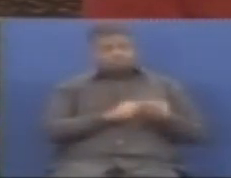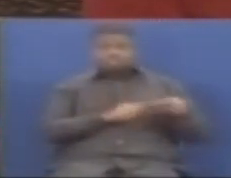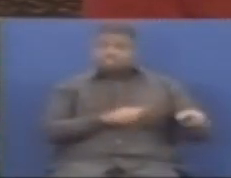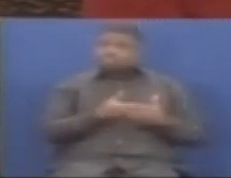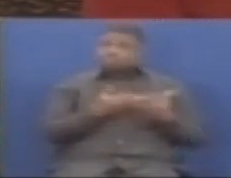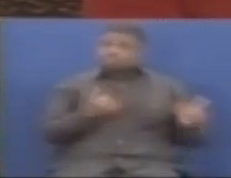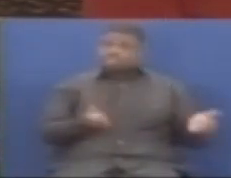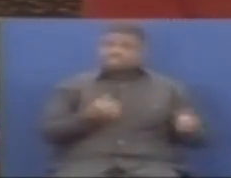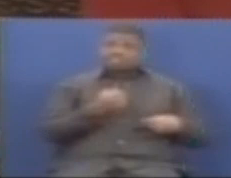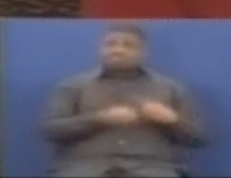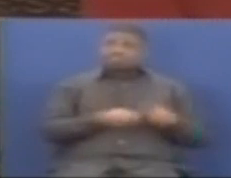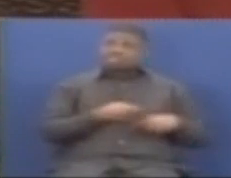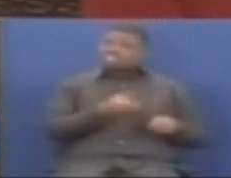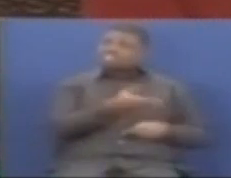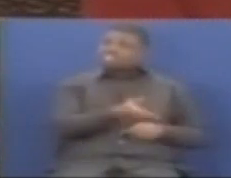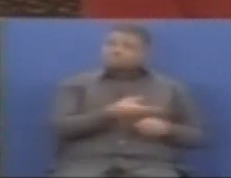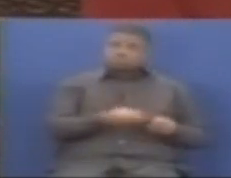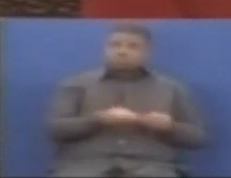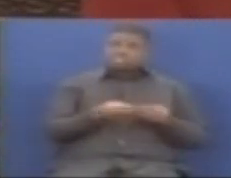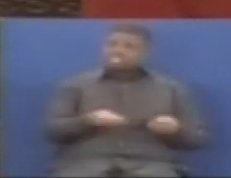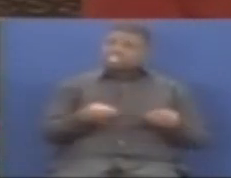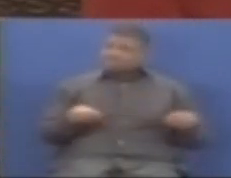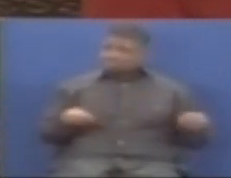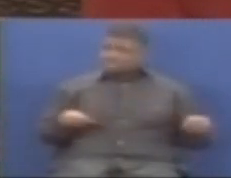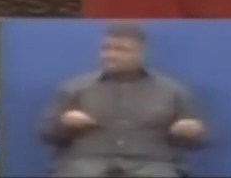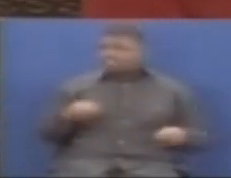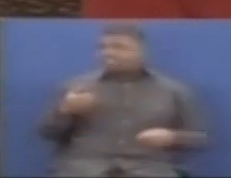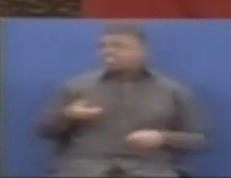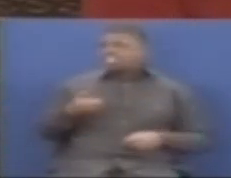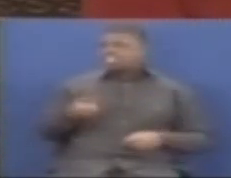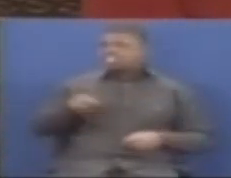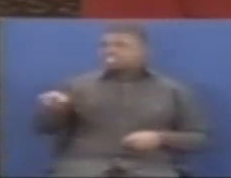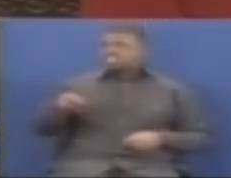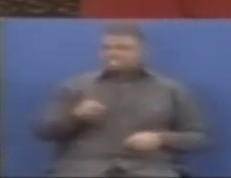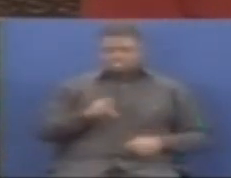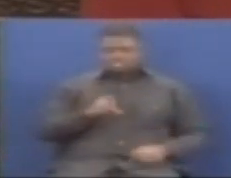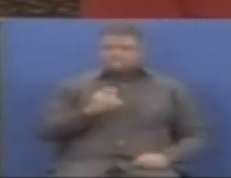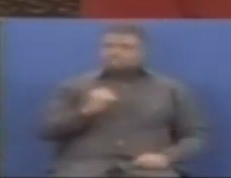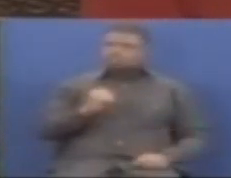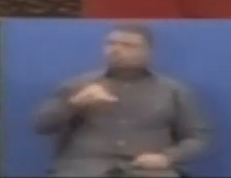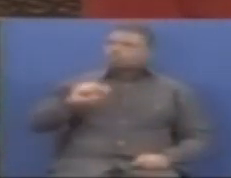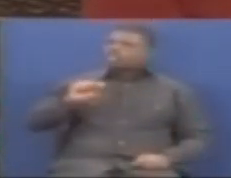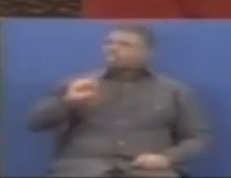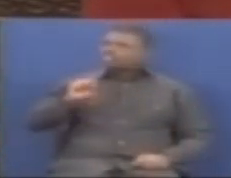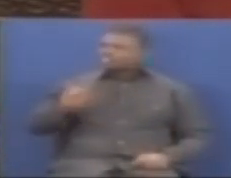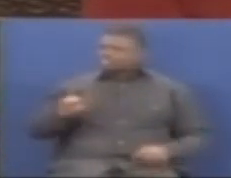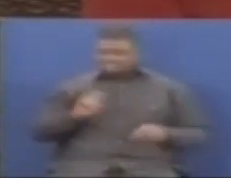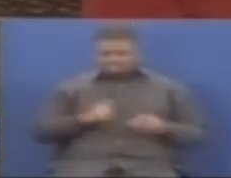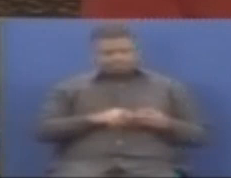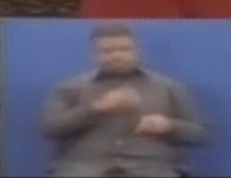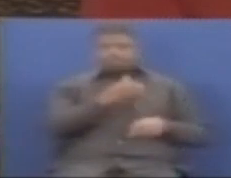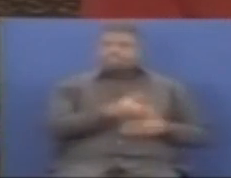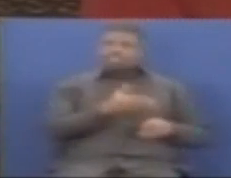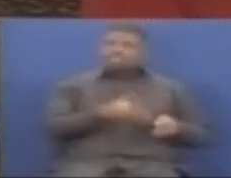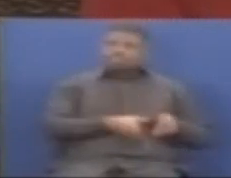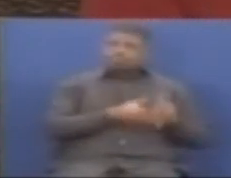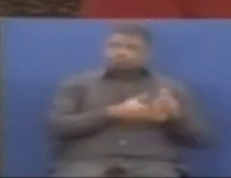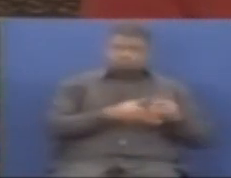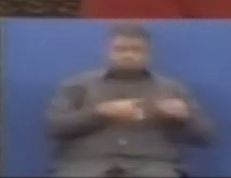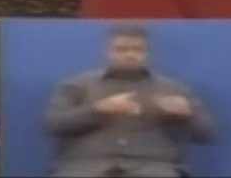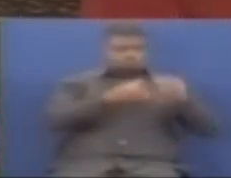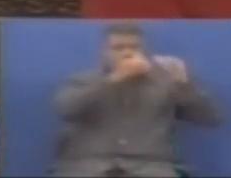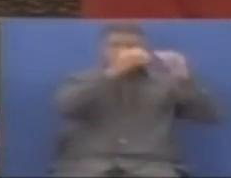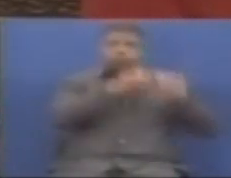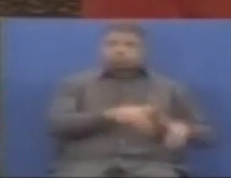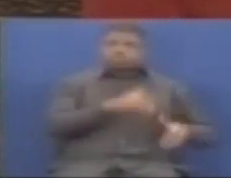kuchelewa kwa miradi ya REA kukamilika kwa jimbo la Korogwe vijijini, kwenye vijiji vya Kulasi na vijiji vya Mswaha Majengo nguzo zimesimama